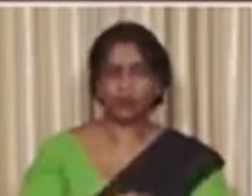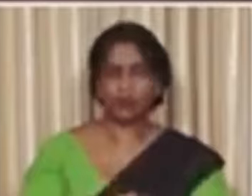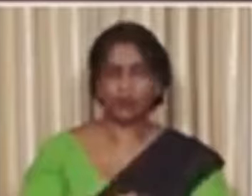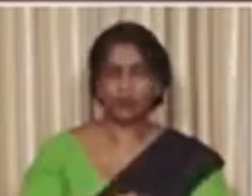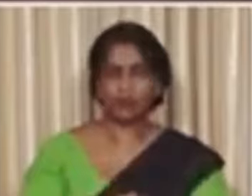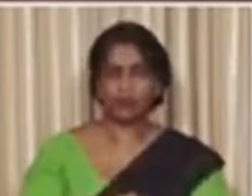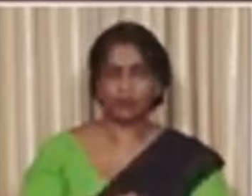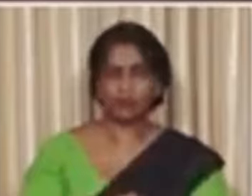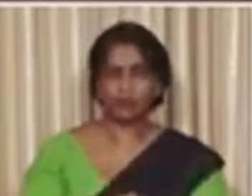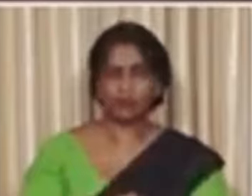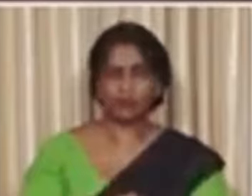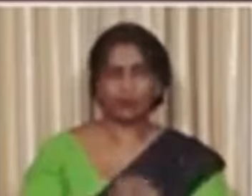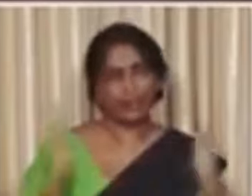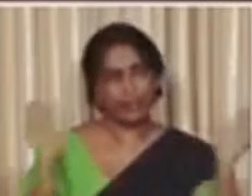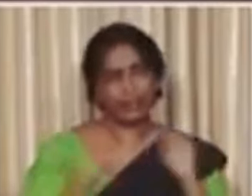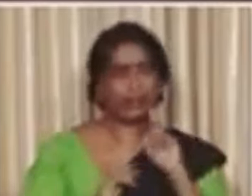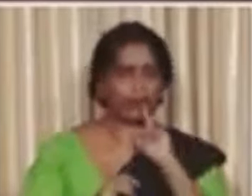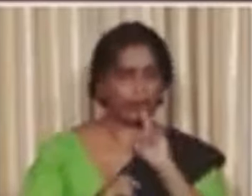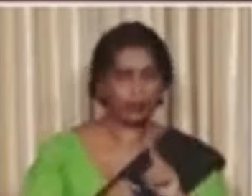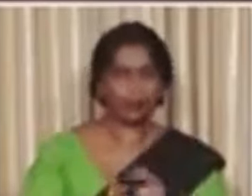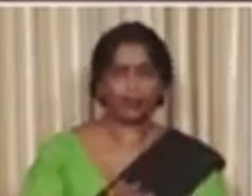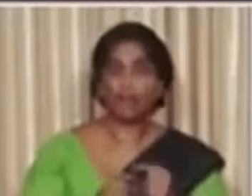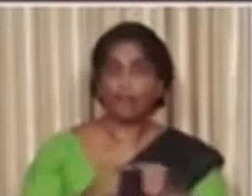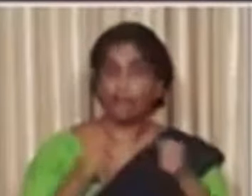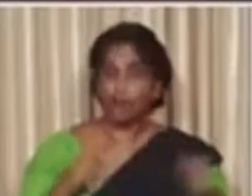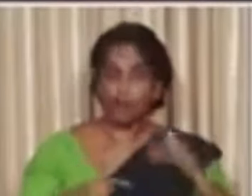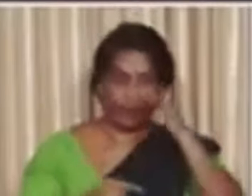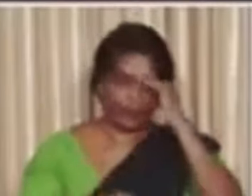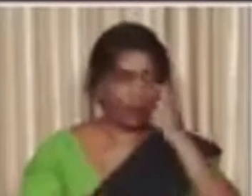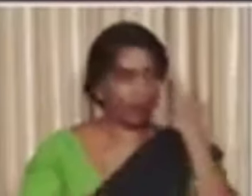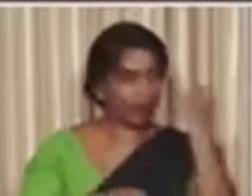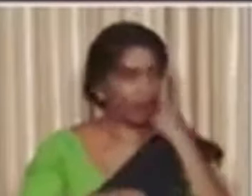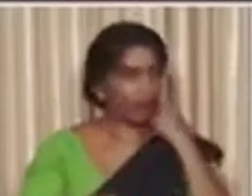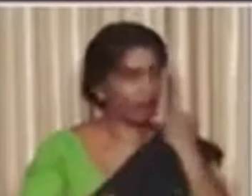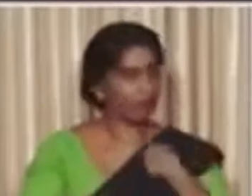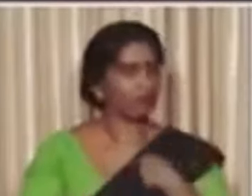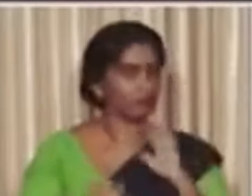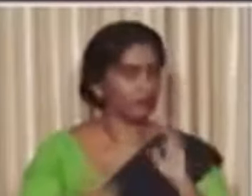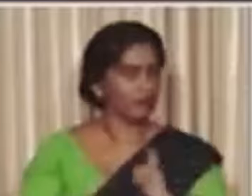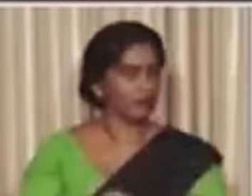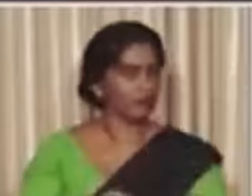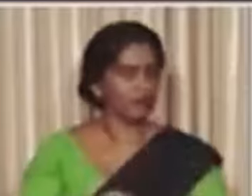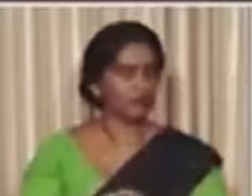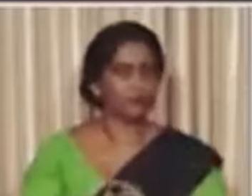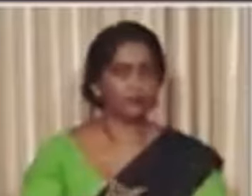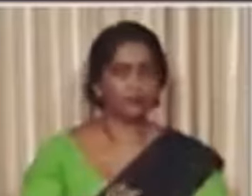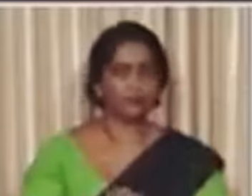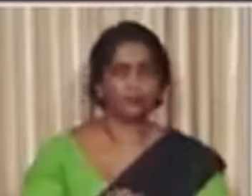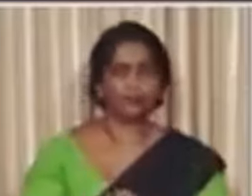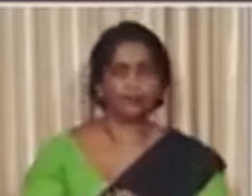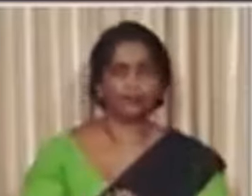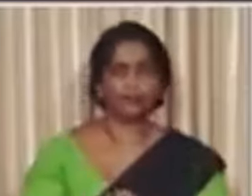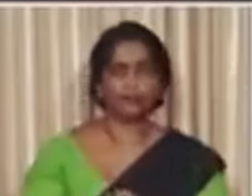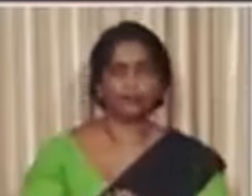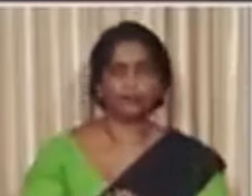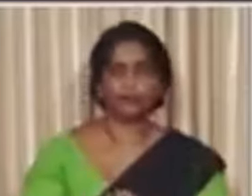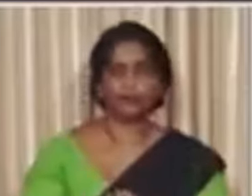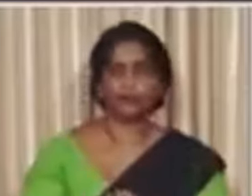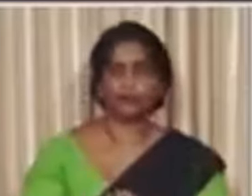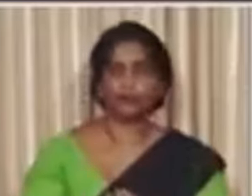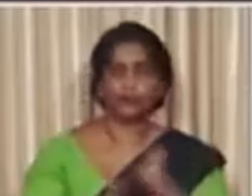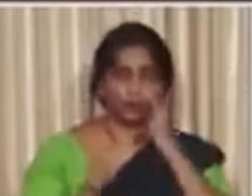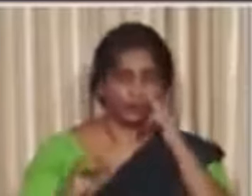ලබා දෙන්න. ඉතින් ඔබතුමා කෙටියෙන් මොනව හරි කියන්න. විපස්සනායකවරයා හැටියට කතා කරන්න අවස්ථාව ලබා දෙන්න ගරු නියෝජ කතානායකතුමා. නෑ විපස්සනායකතුමා හැටියට අවස්ථාව දීලා තියෙනවා.